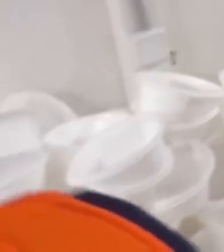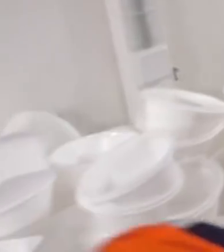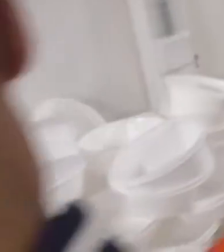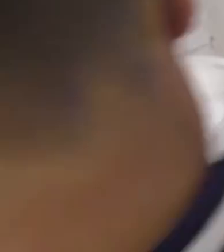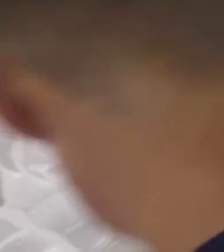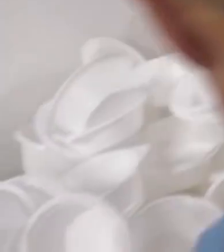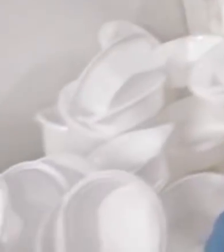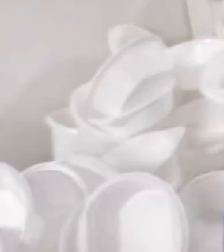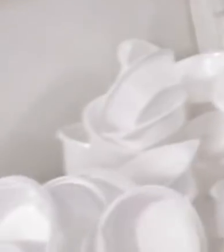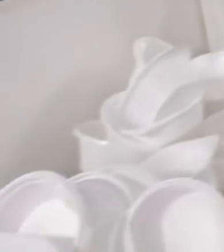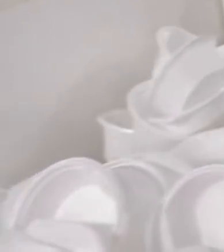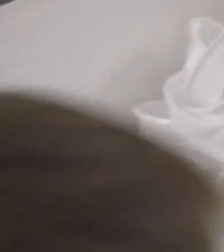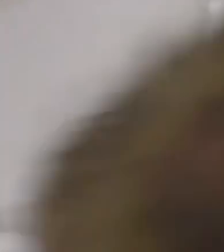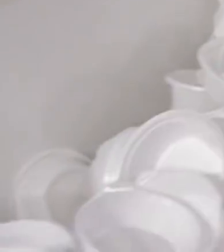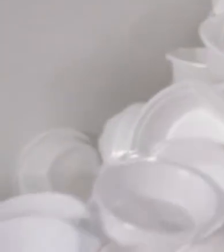حبيب